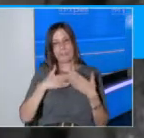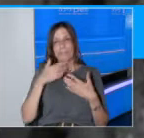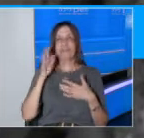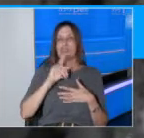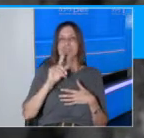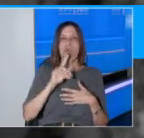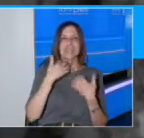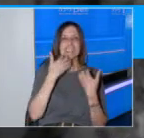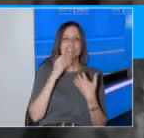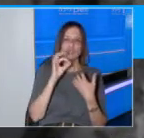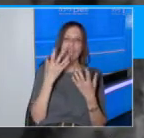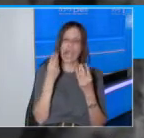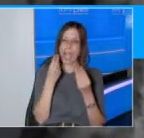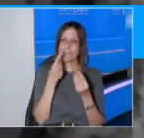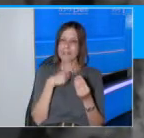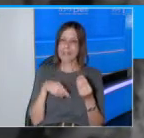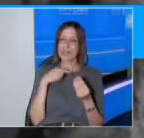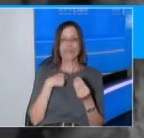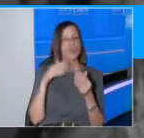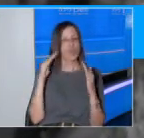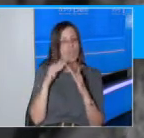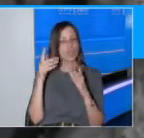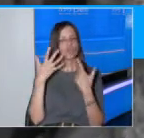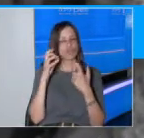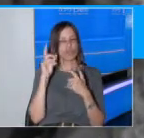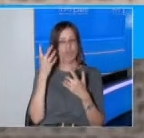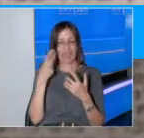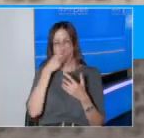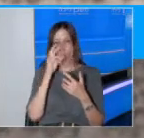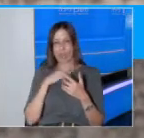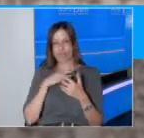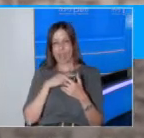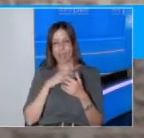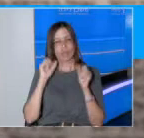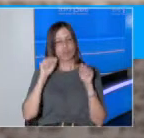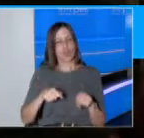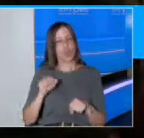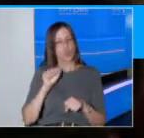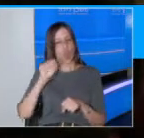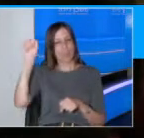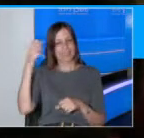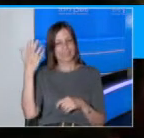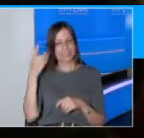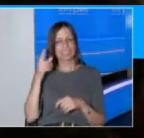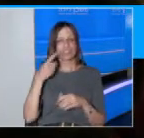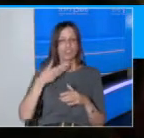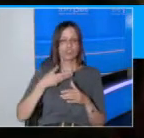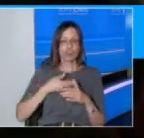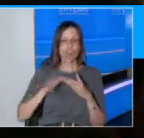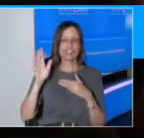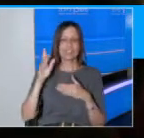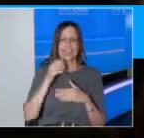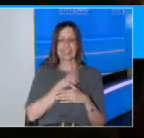לא הסיפור של רבים מאיתנו, כן? אנחנו גרנו 70 שנה, ההורים שלנו, בשלטון קומוניסטי, שהוציא כל דת